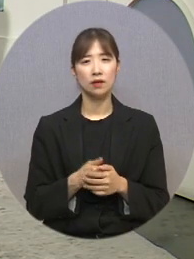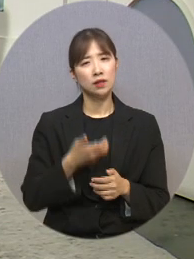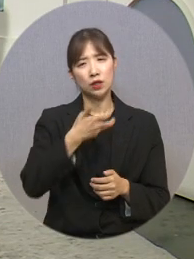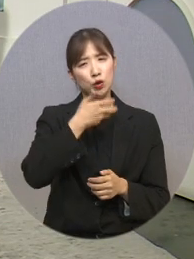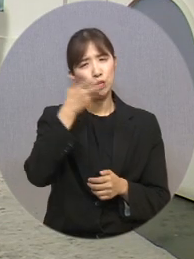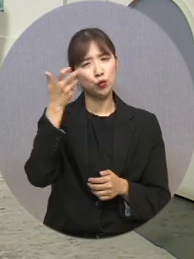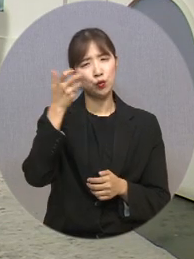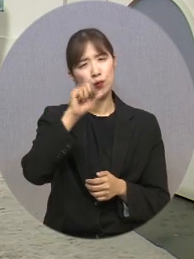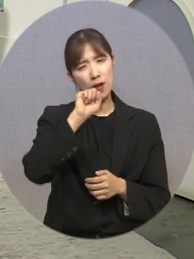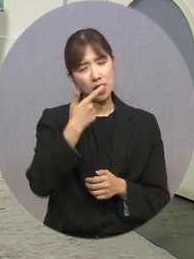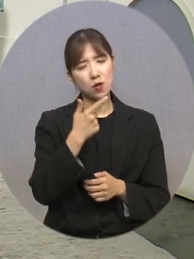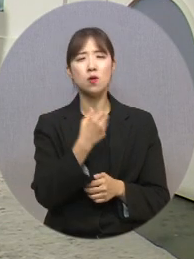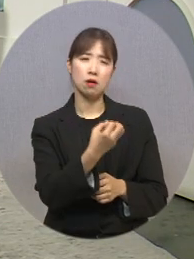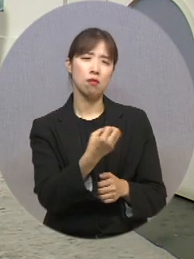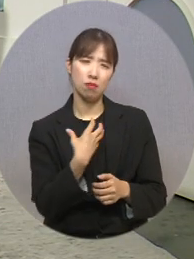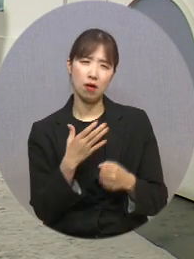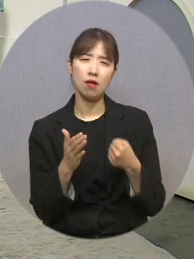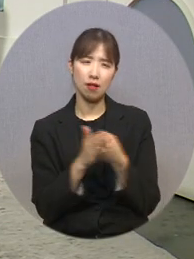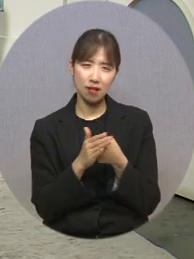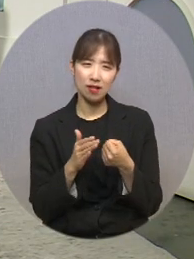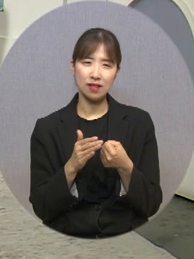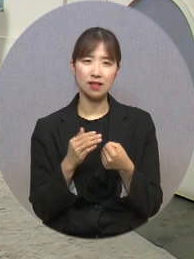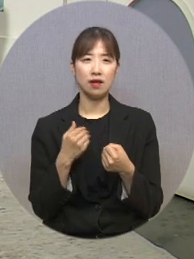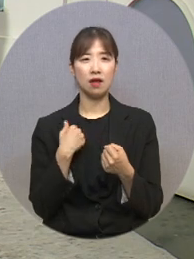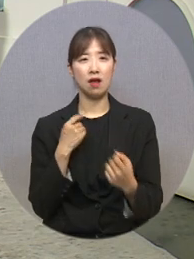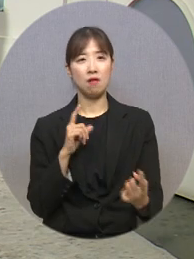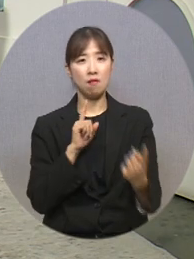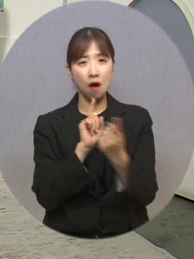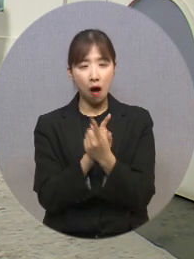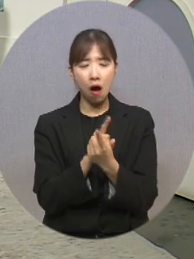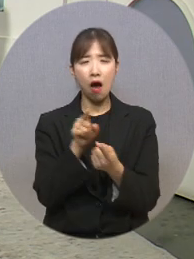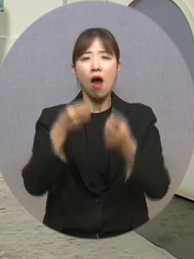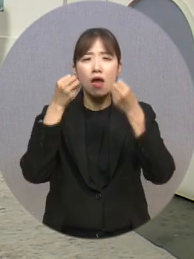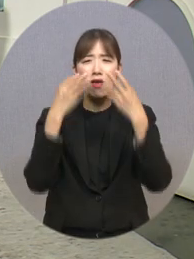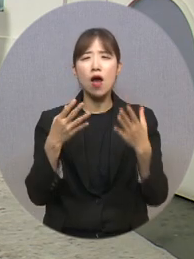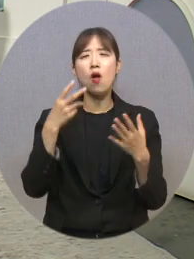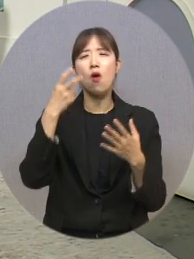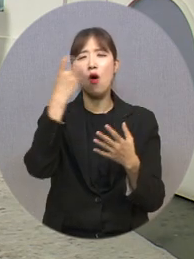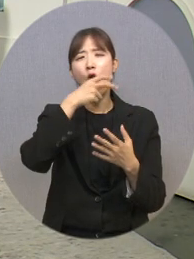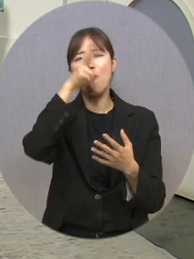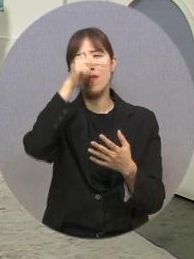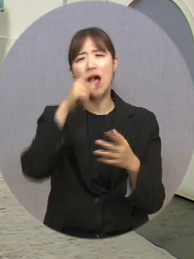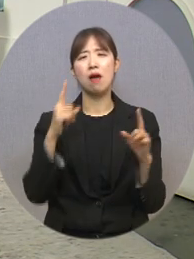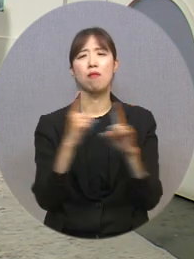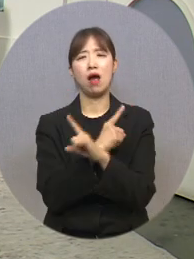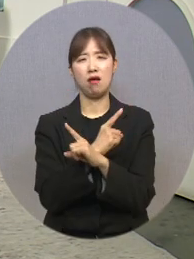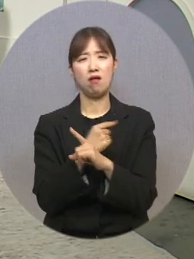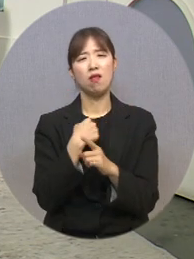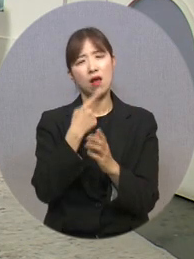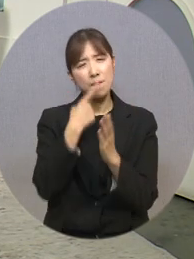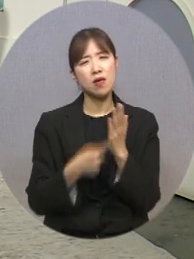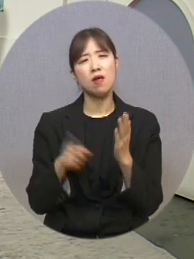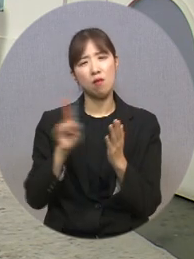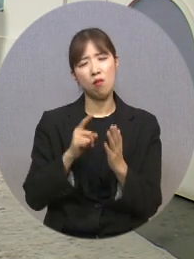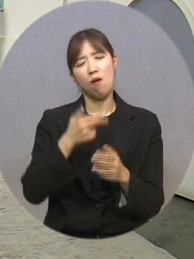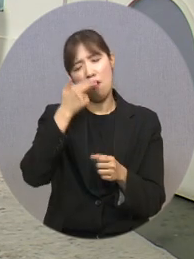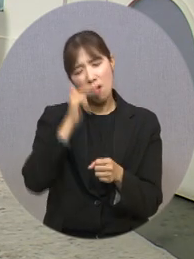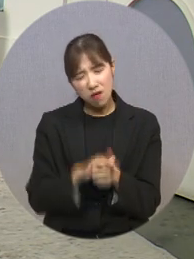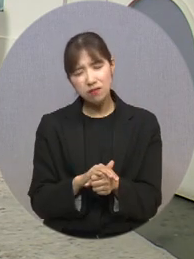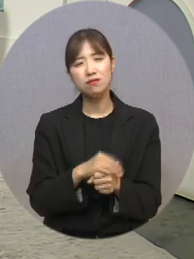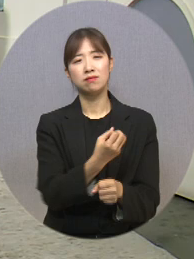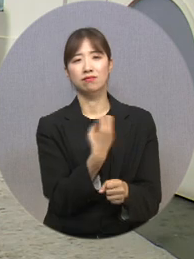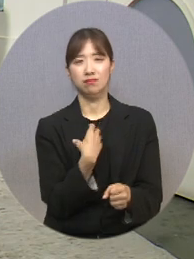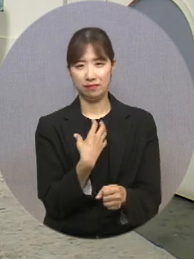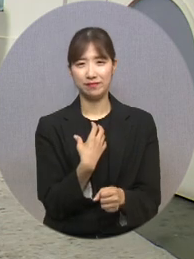하여튼 그런 식으로 돼가지고 꿈자리도 그렇고 해서 이제 저를 만났더니 이제 검사가 바뀌었다 이거죠. 그러면서 이렇게 피해를 당했는데 너무 억울합니다